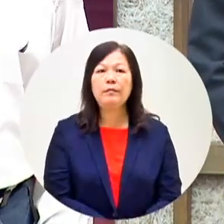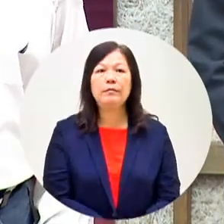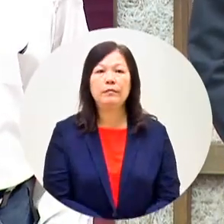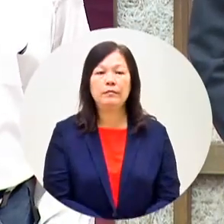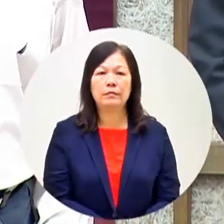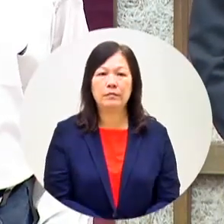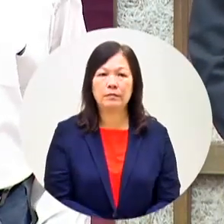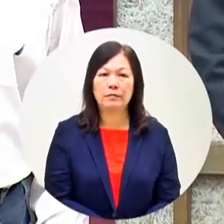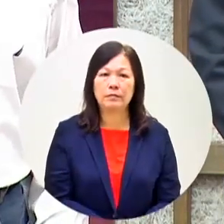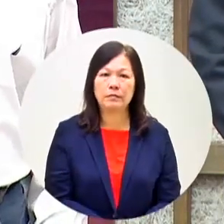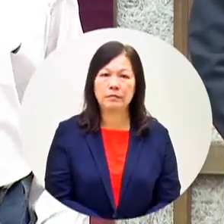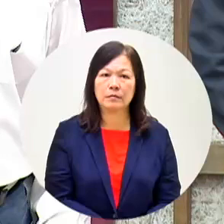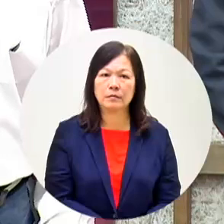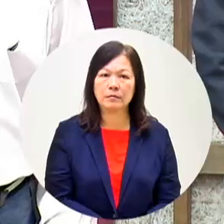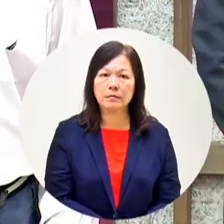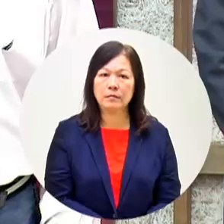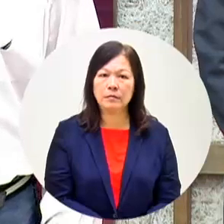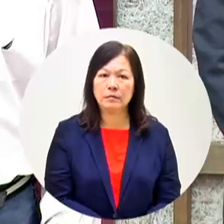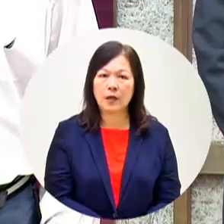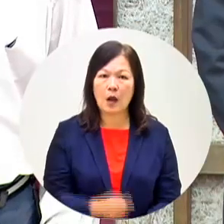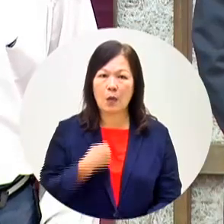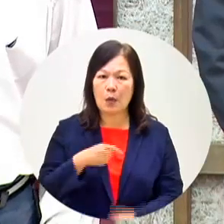既然出动1-200个警察，